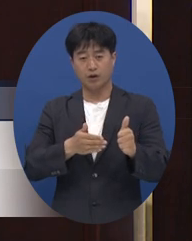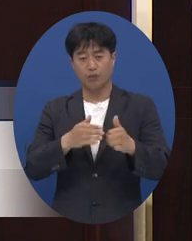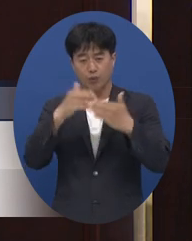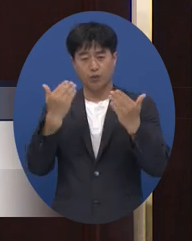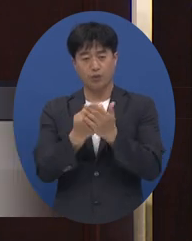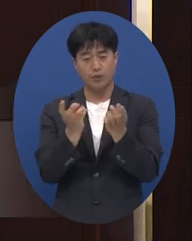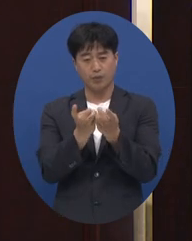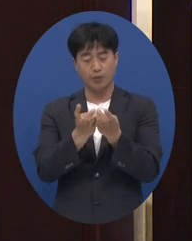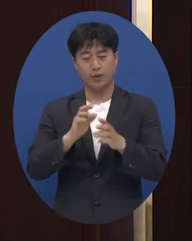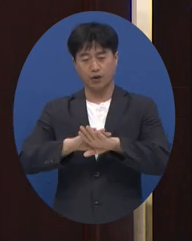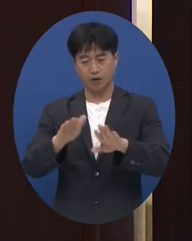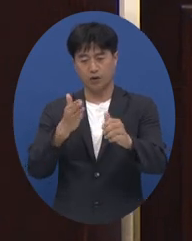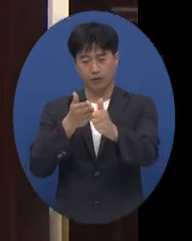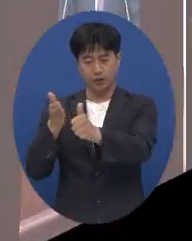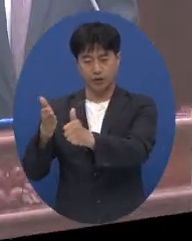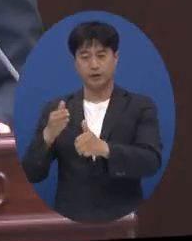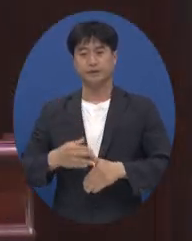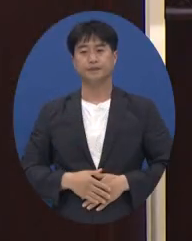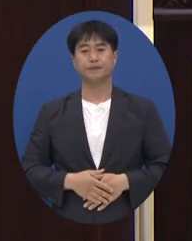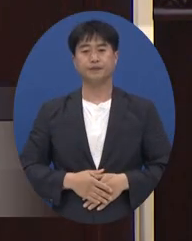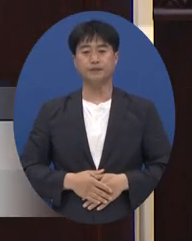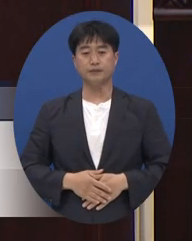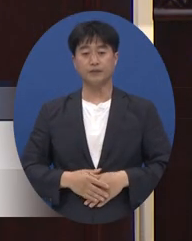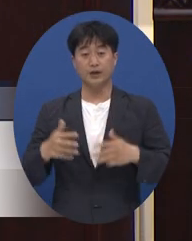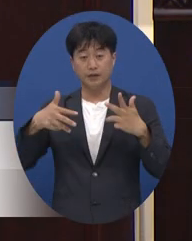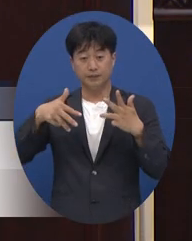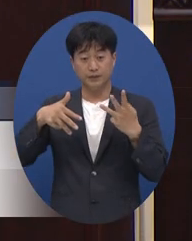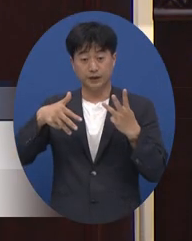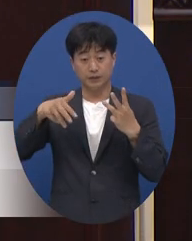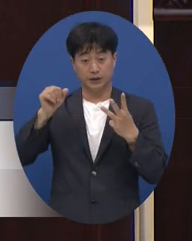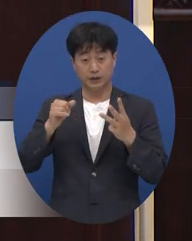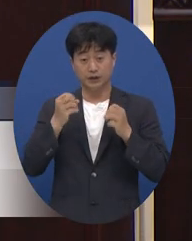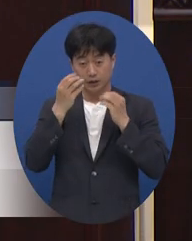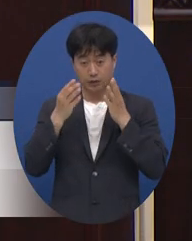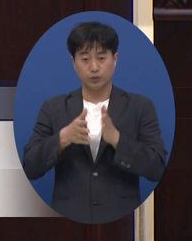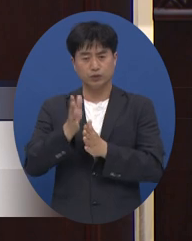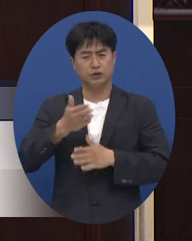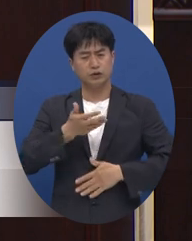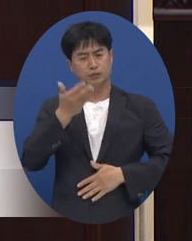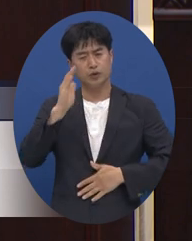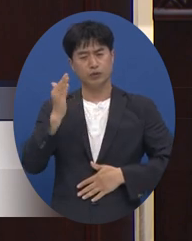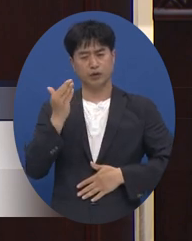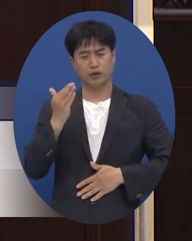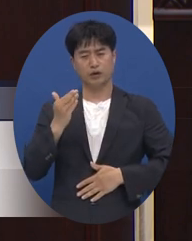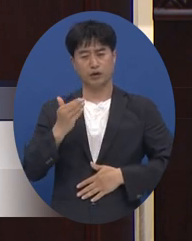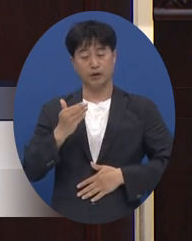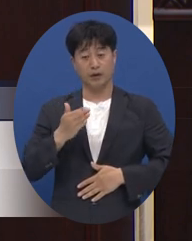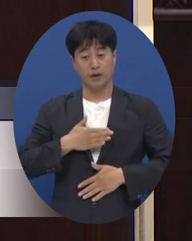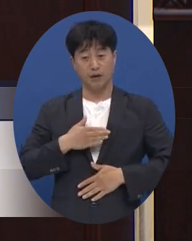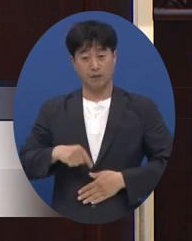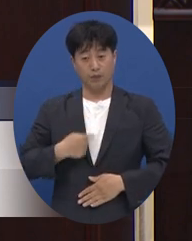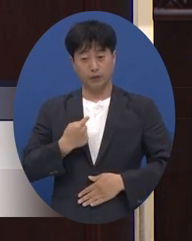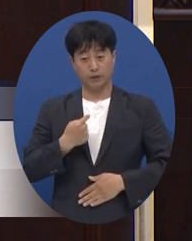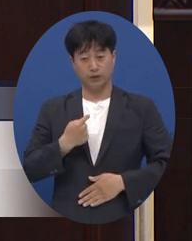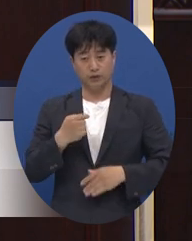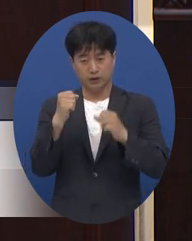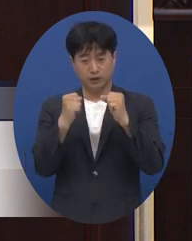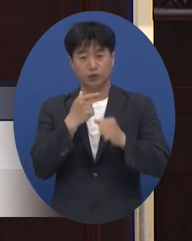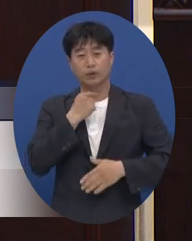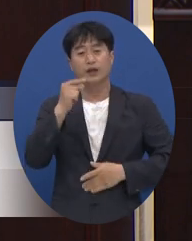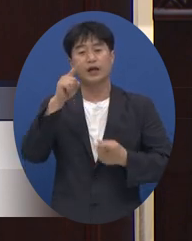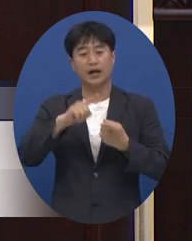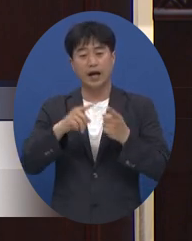해결하시길 초코 드립니다 3개 신도시는 희망이 되어야 합니다 본인이 고 싶을 때까지 머물 수 있는 3 터가 있고